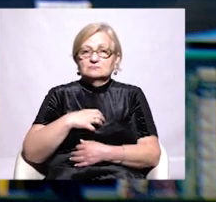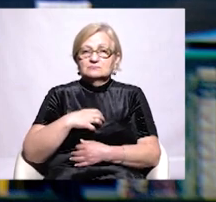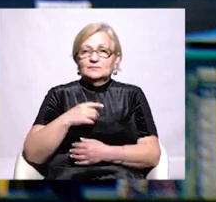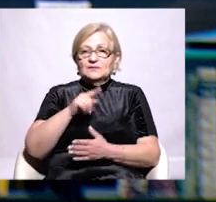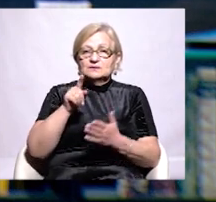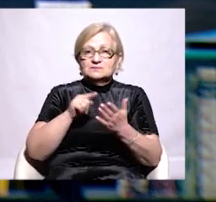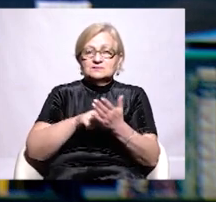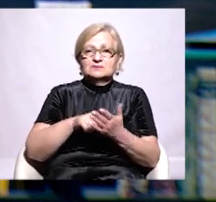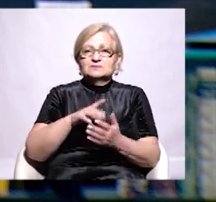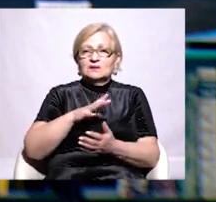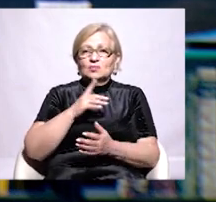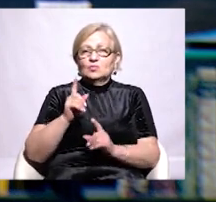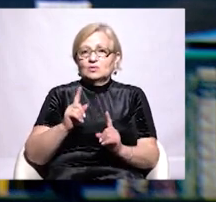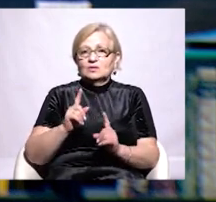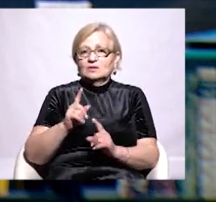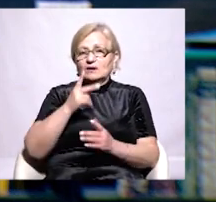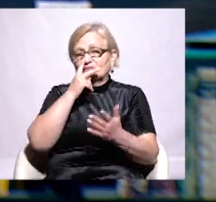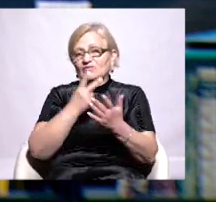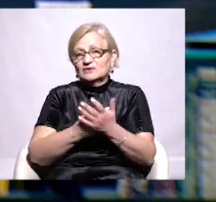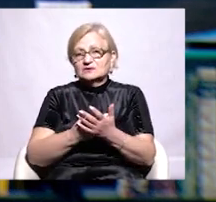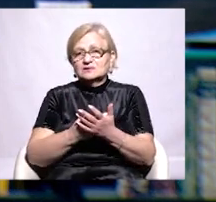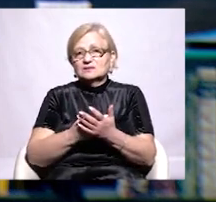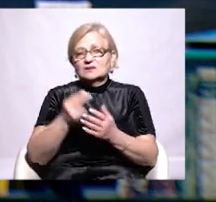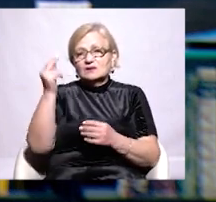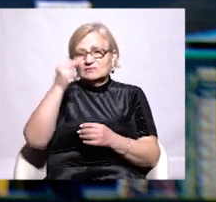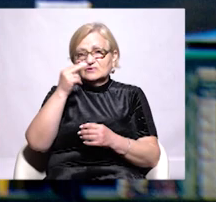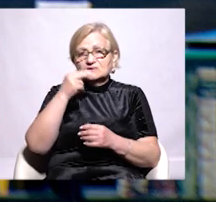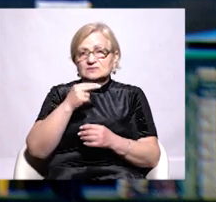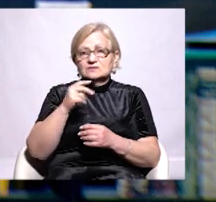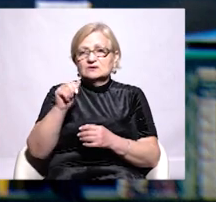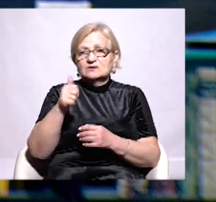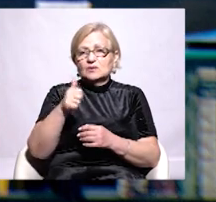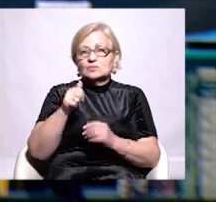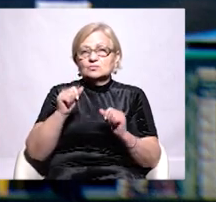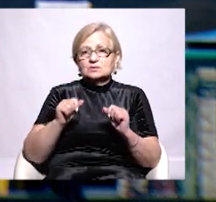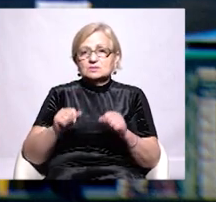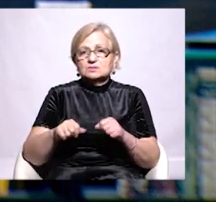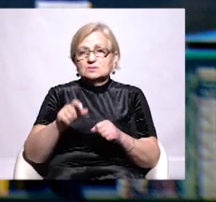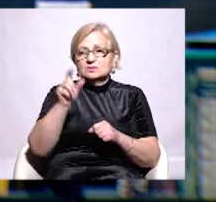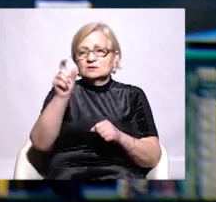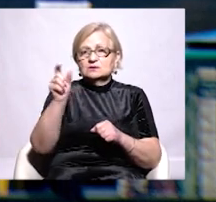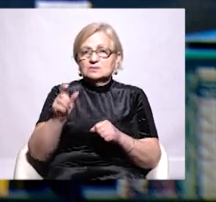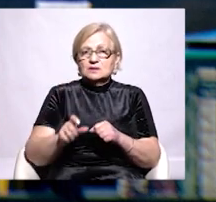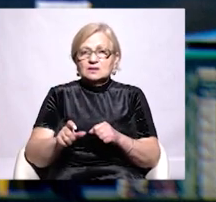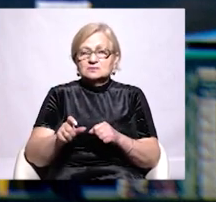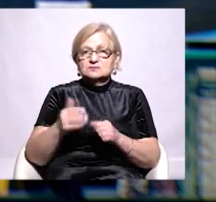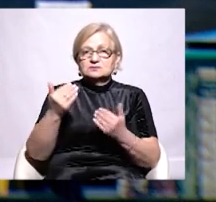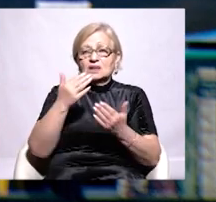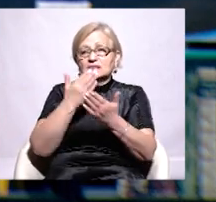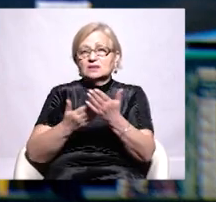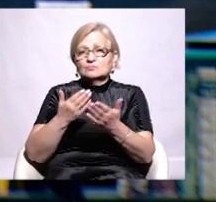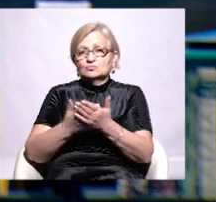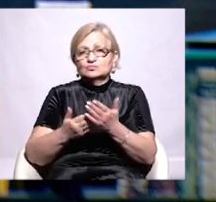ვთქვათ, საკითხი იყო ის, რომ გვენახა, გვესწავლა, როგორ შეიძლება ლექსის, პოეტური